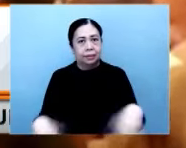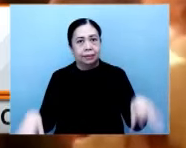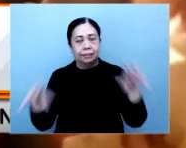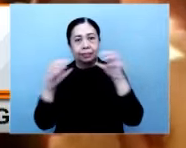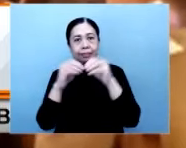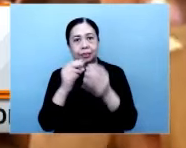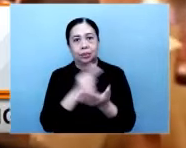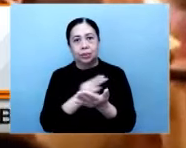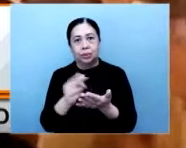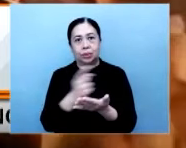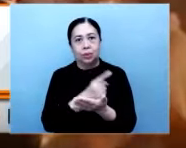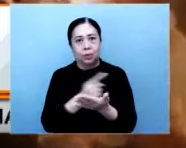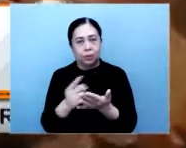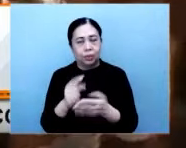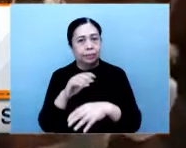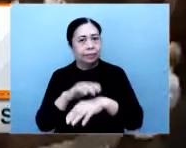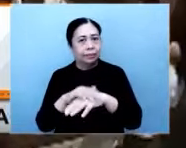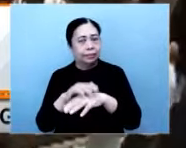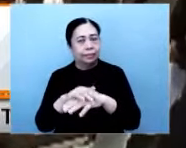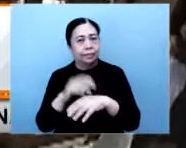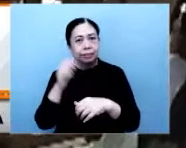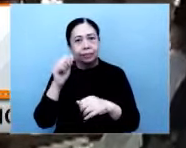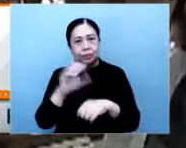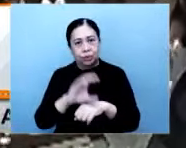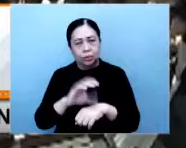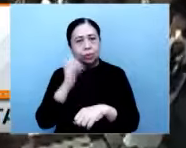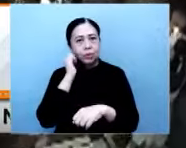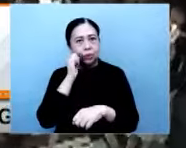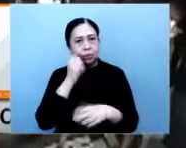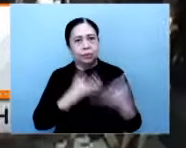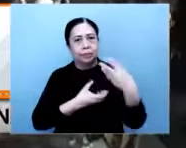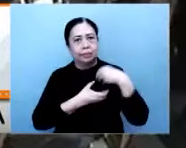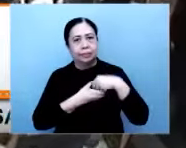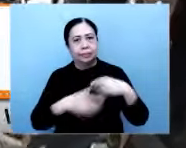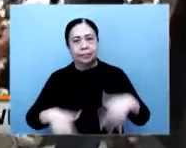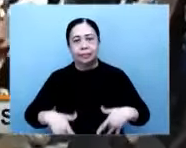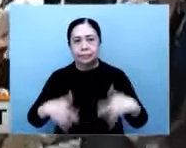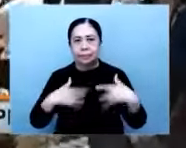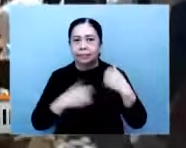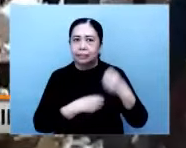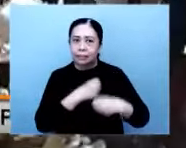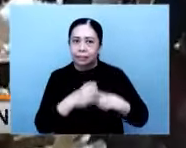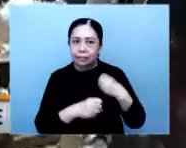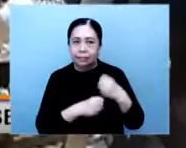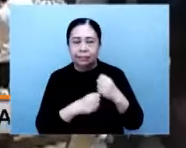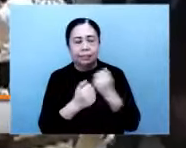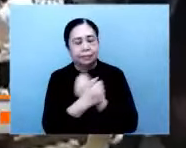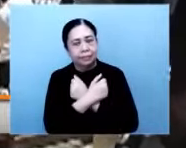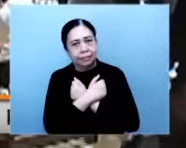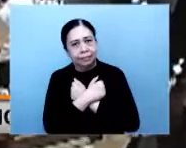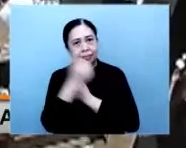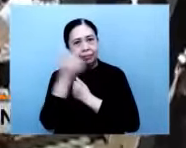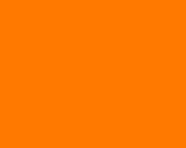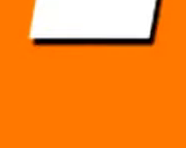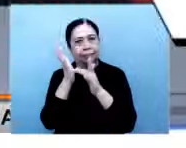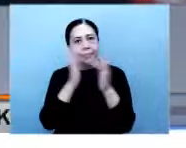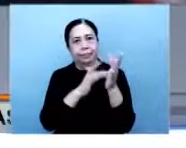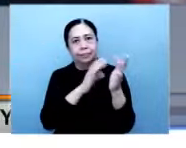Santa, nagpaalala ang simbahan na laging isabuhay ang sakripisyo at pagmamahal ni Jesucristo.